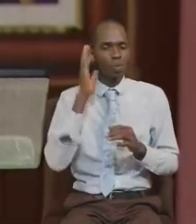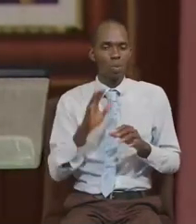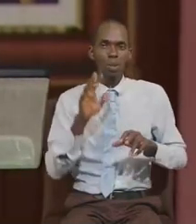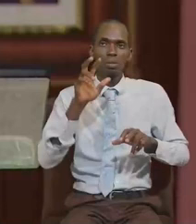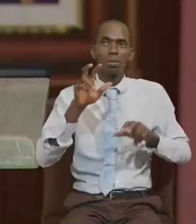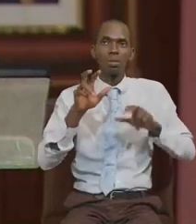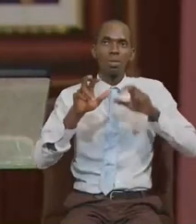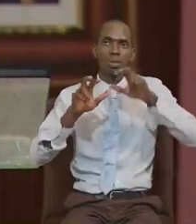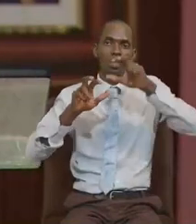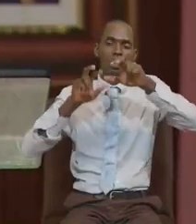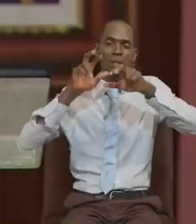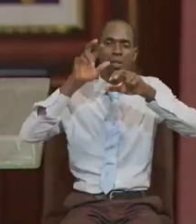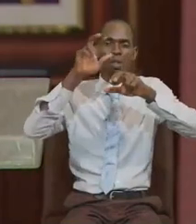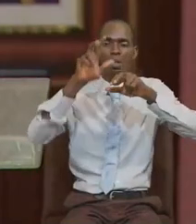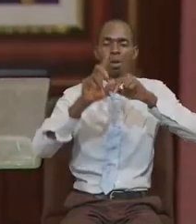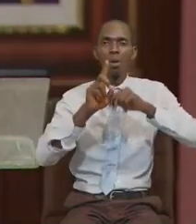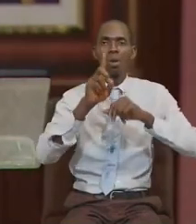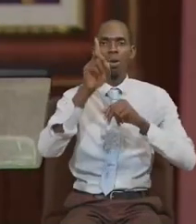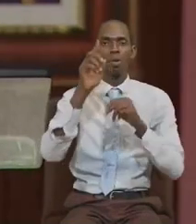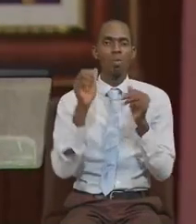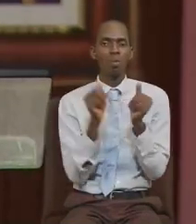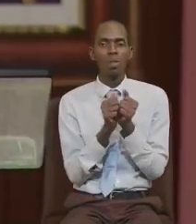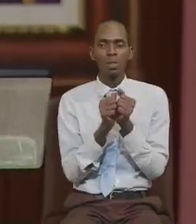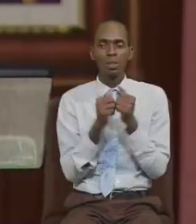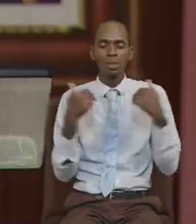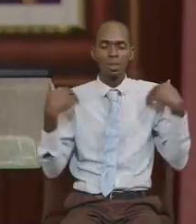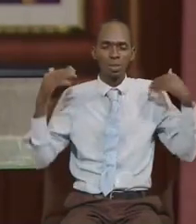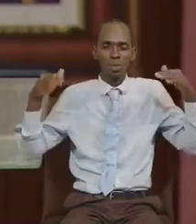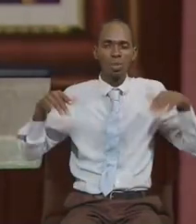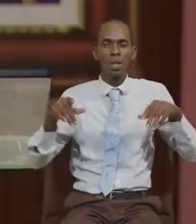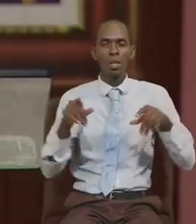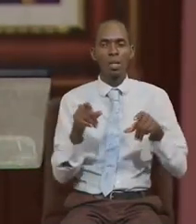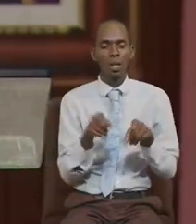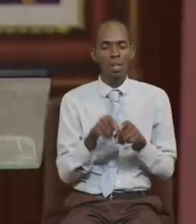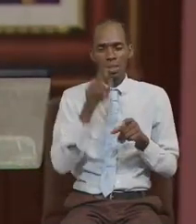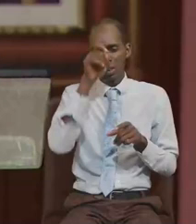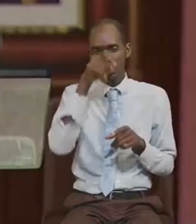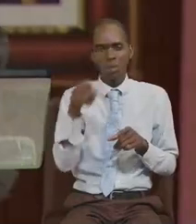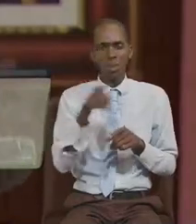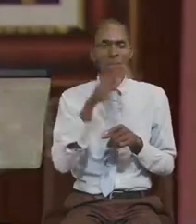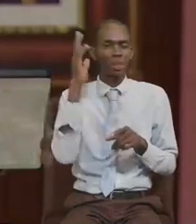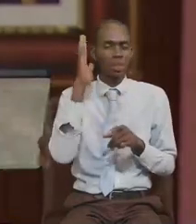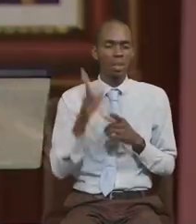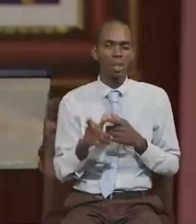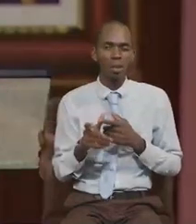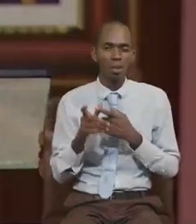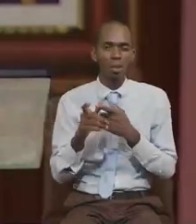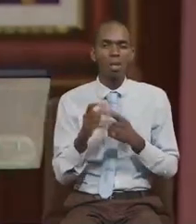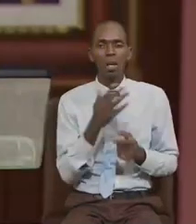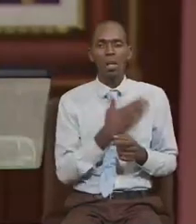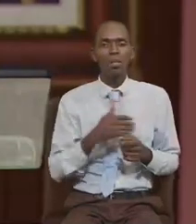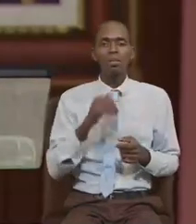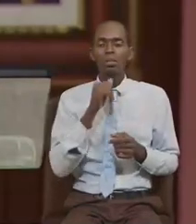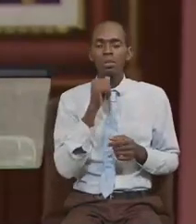Comme les aigles, ils courent et ne se lassent